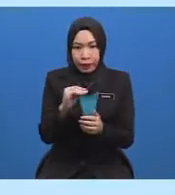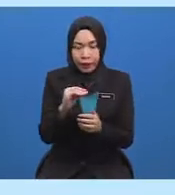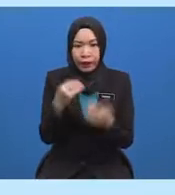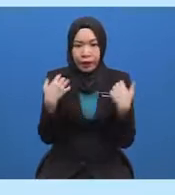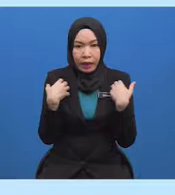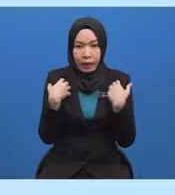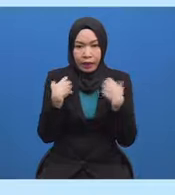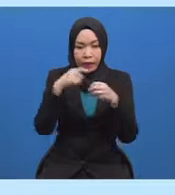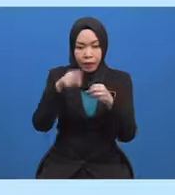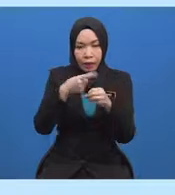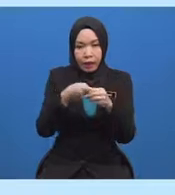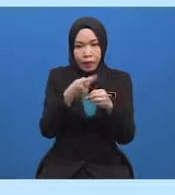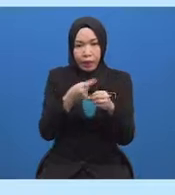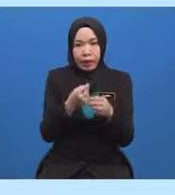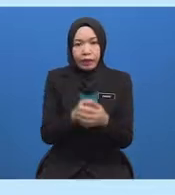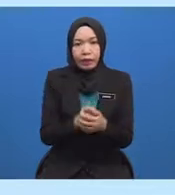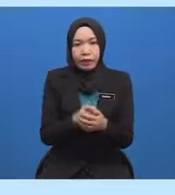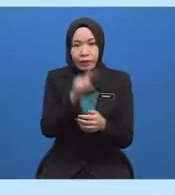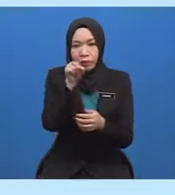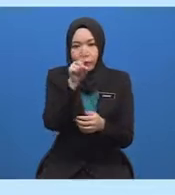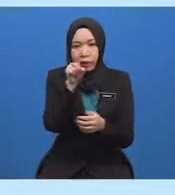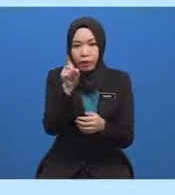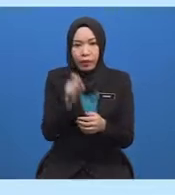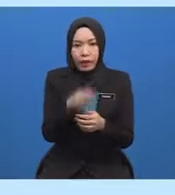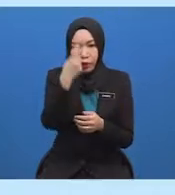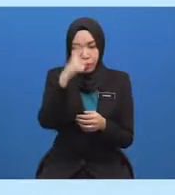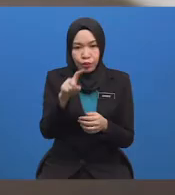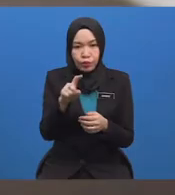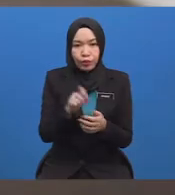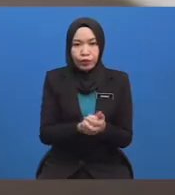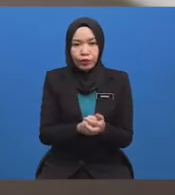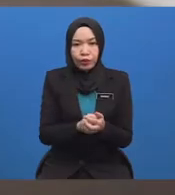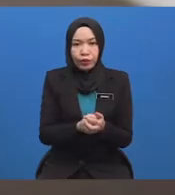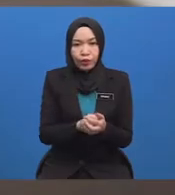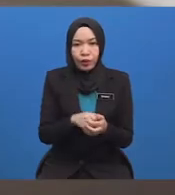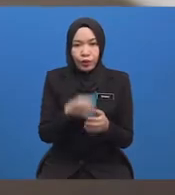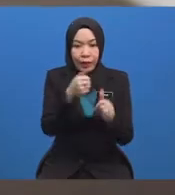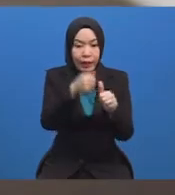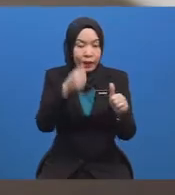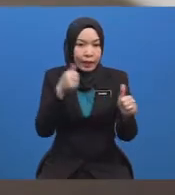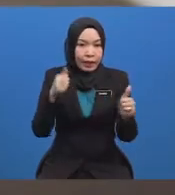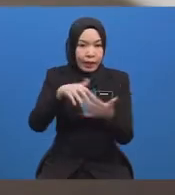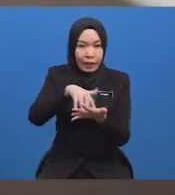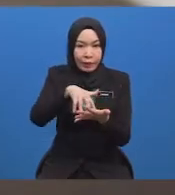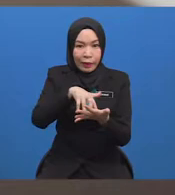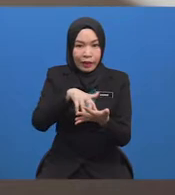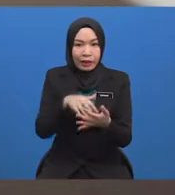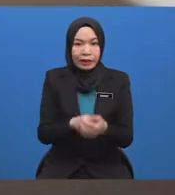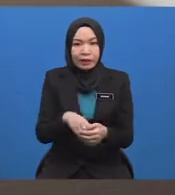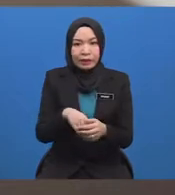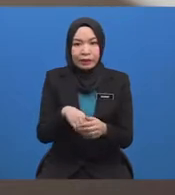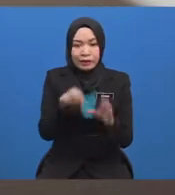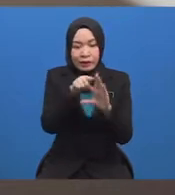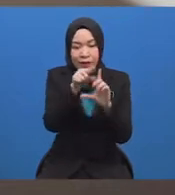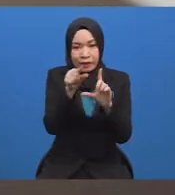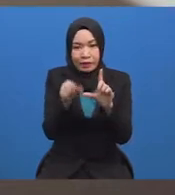eye culun tersebut akan menjadi lebih stabil media massa juga boleh memainkan peranan